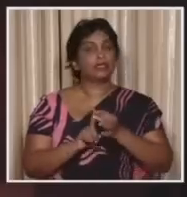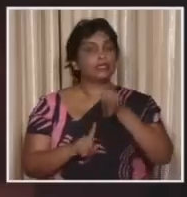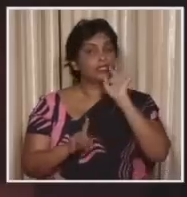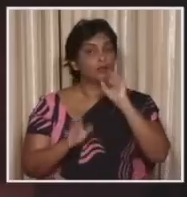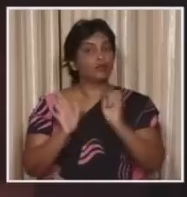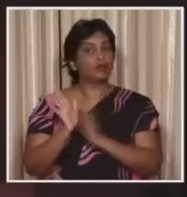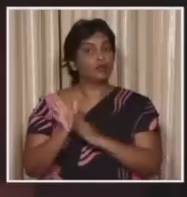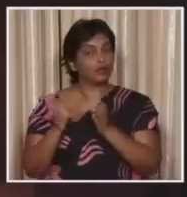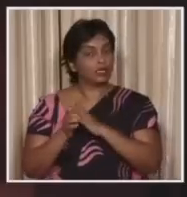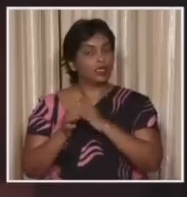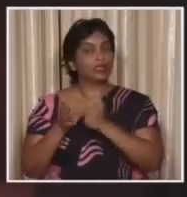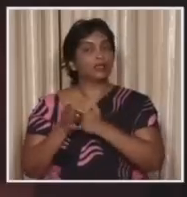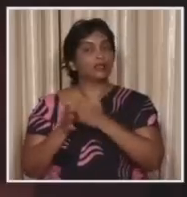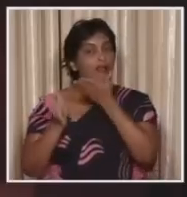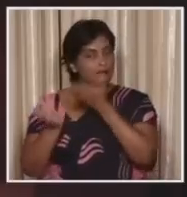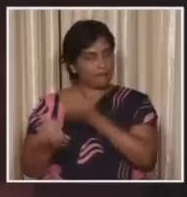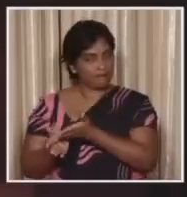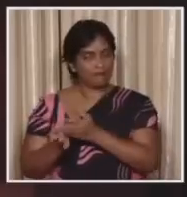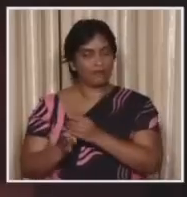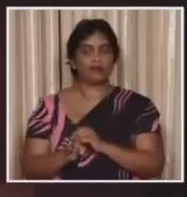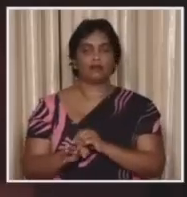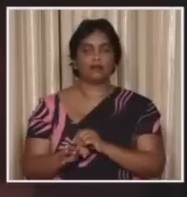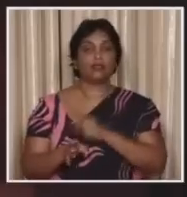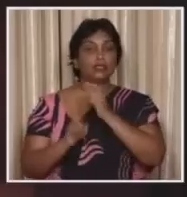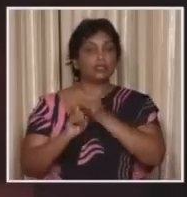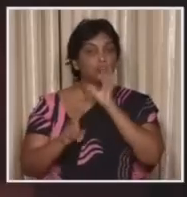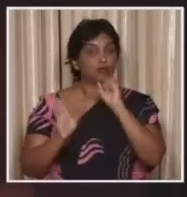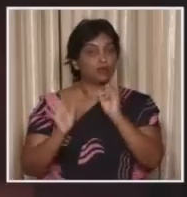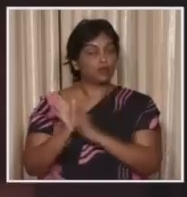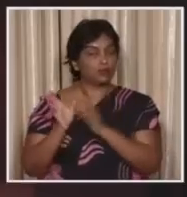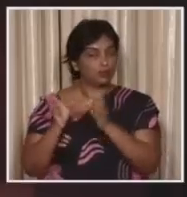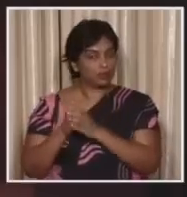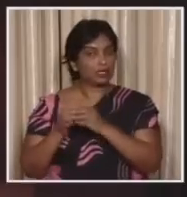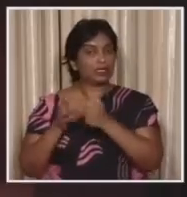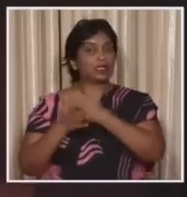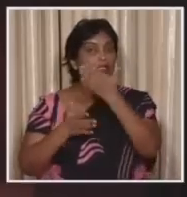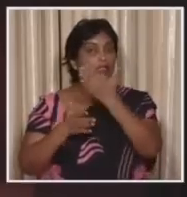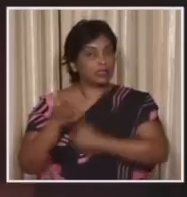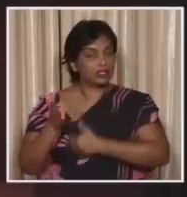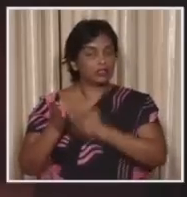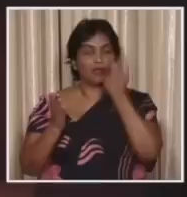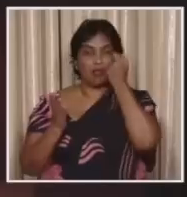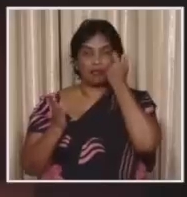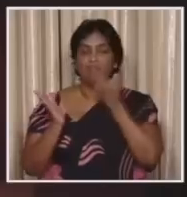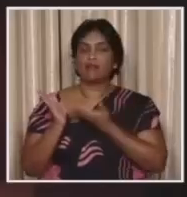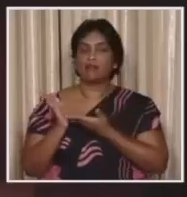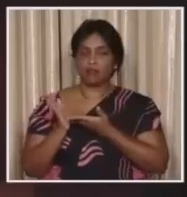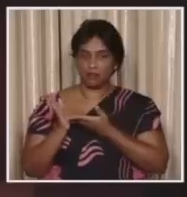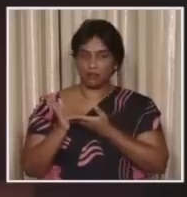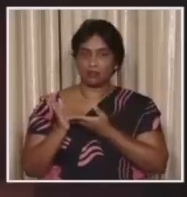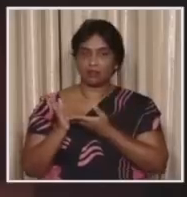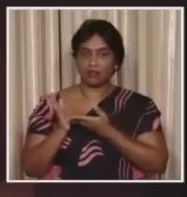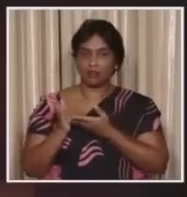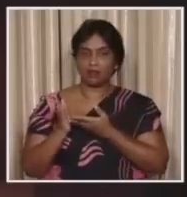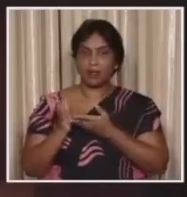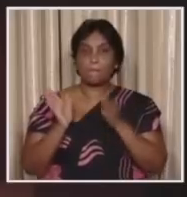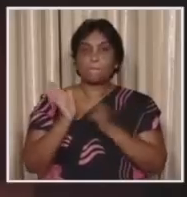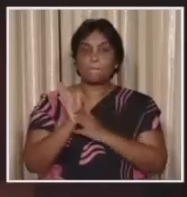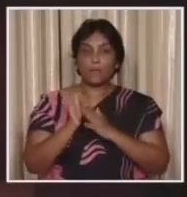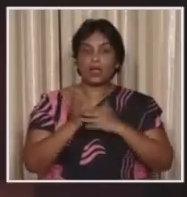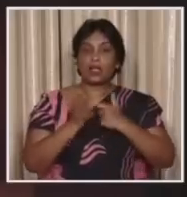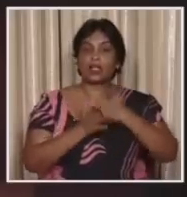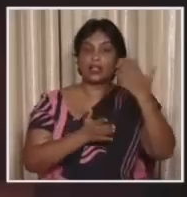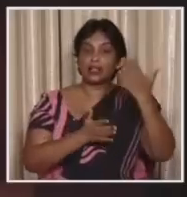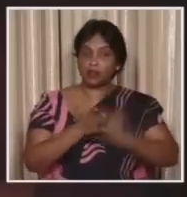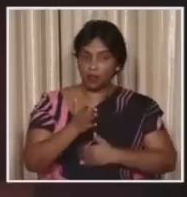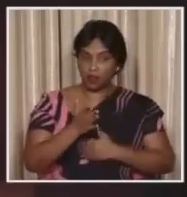ජනාධිපති කොමිෂන් සභාවක් පැවැත්වුවා. ජනාධිපති කොමිෂන් සභාවෙත් නිර්දේශ තිබෙනවා. මලල්ගොඩ වාර්තාව